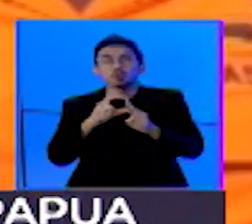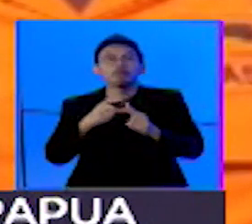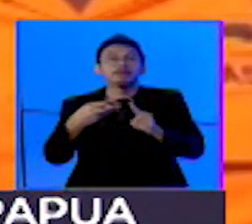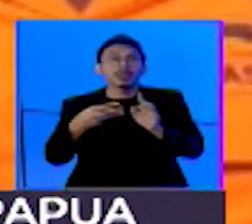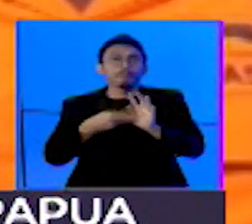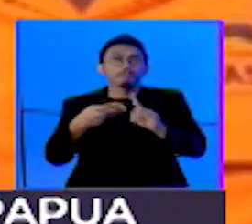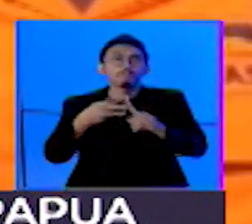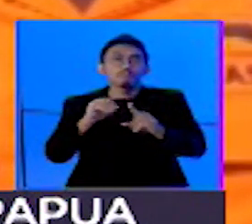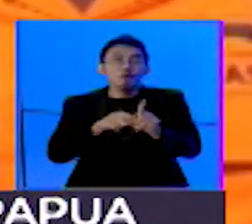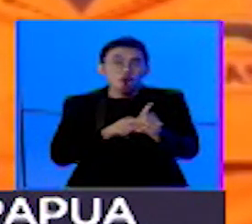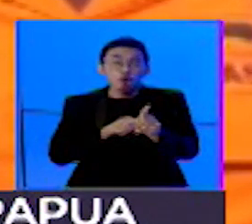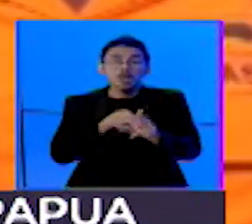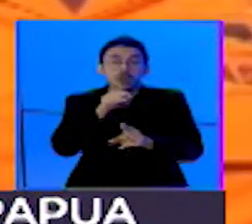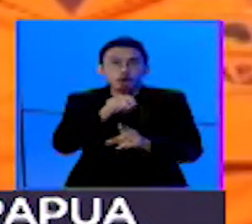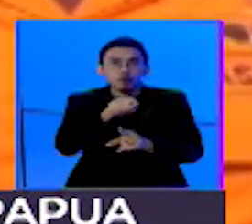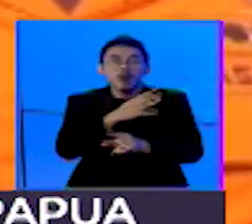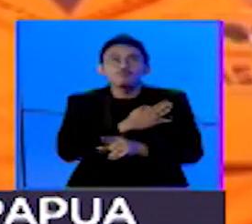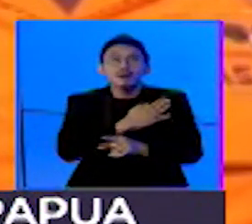Distrik Depapre, Kabupaten Jayapura,